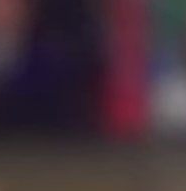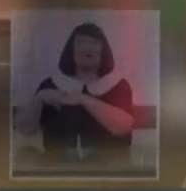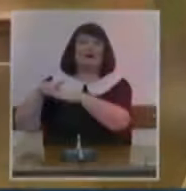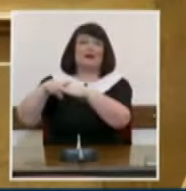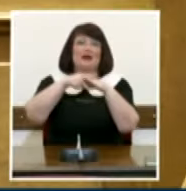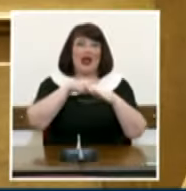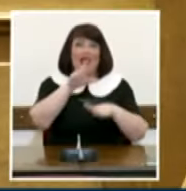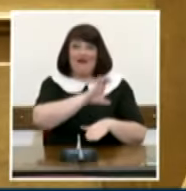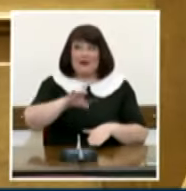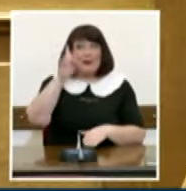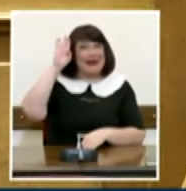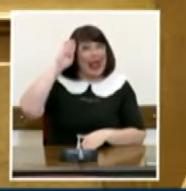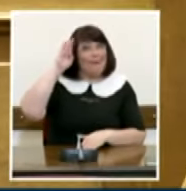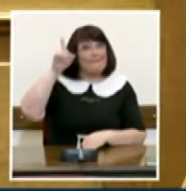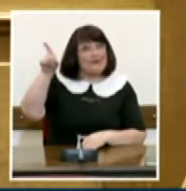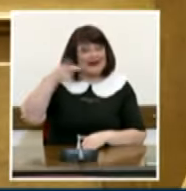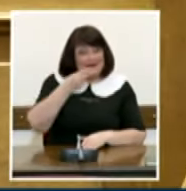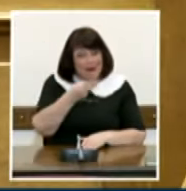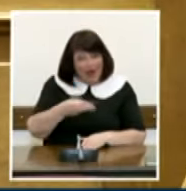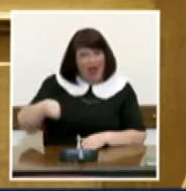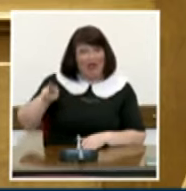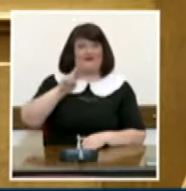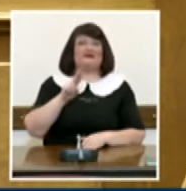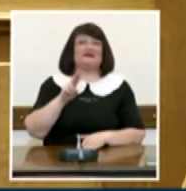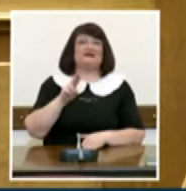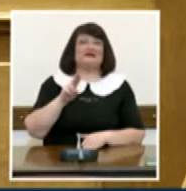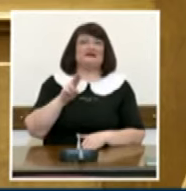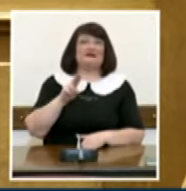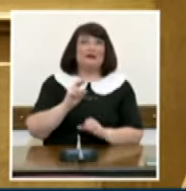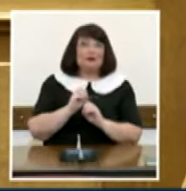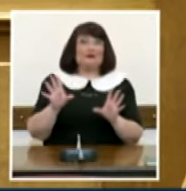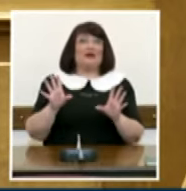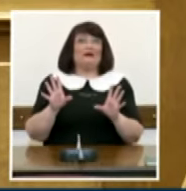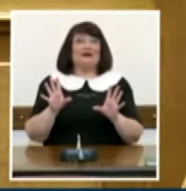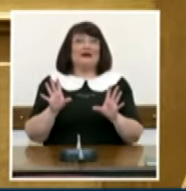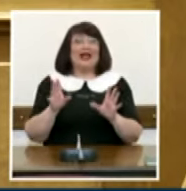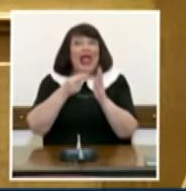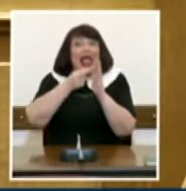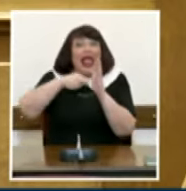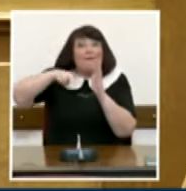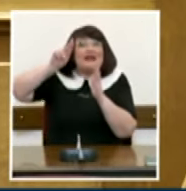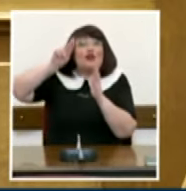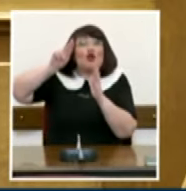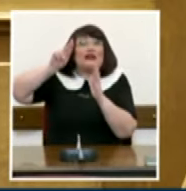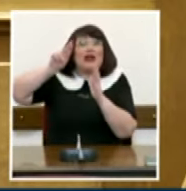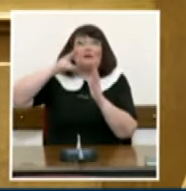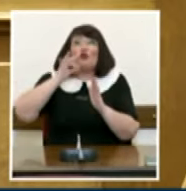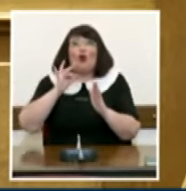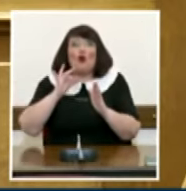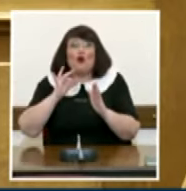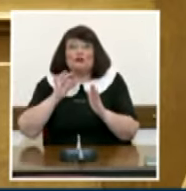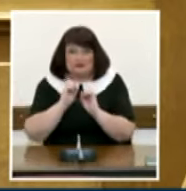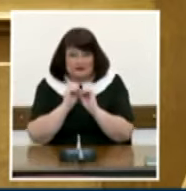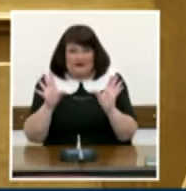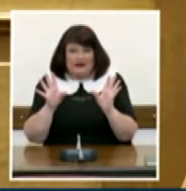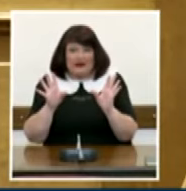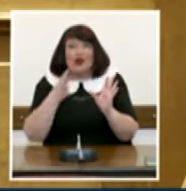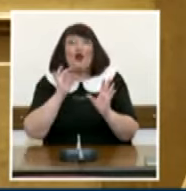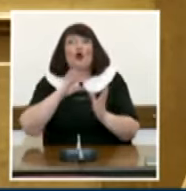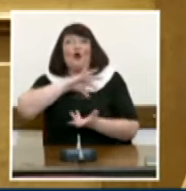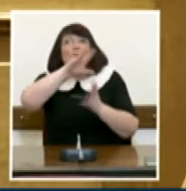είναι το πρώτο πρόβλημα που απασχολεί τα ελληνικά νοικοκυριά. Είναι ο ελέφαντας στο δωμάτιο. Στις μετρήσεις της κοινής γνώμης,